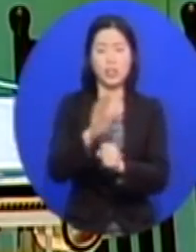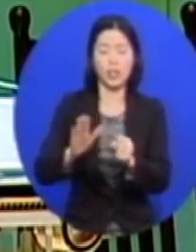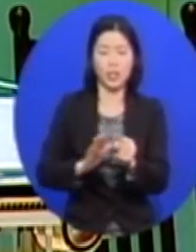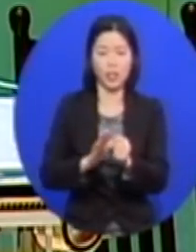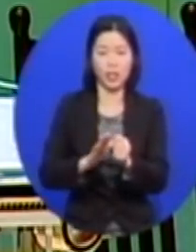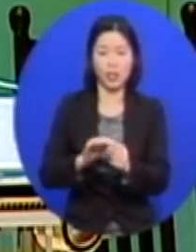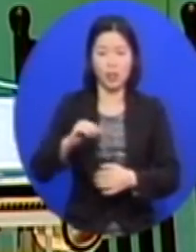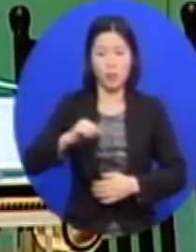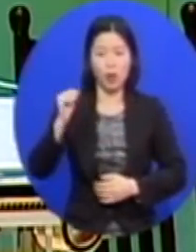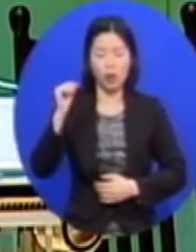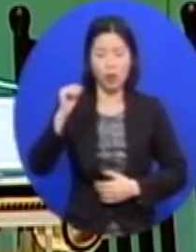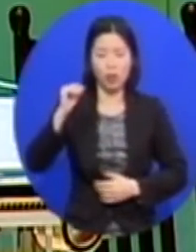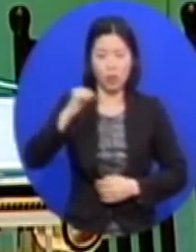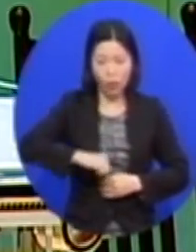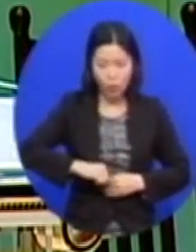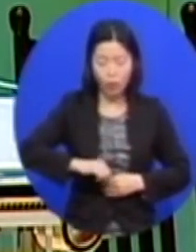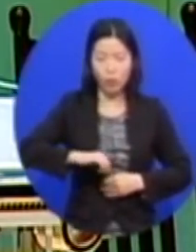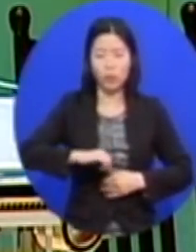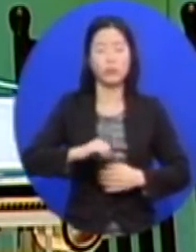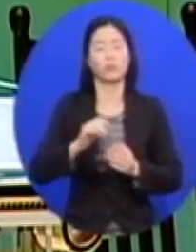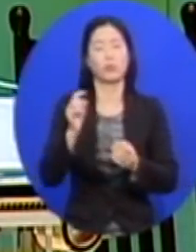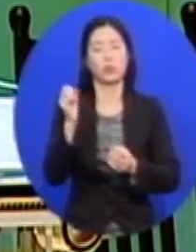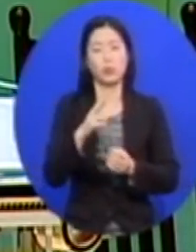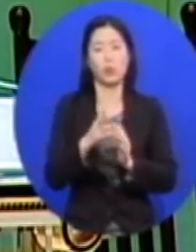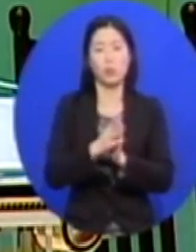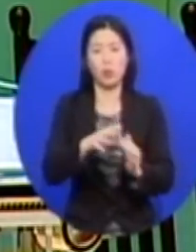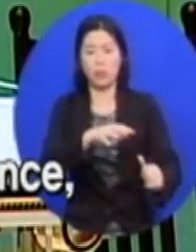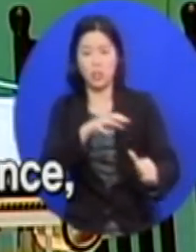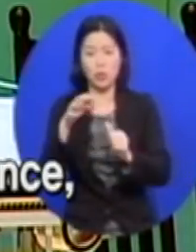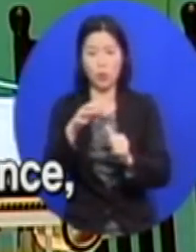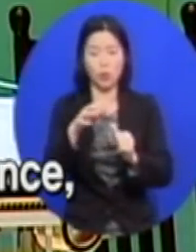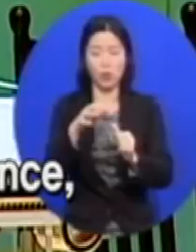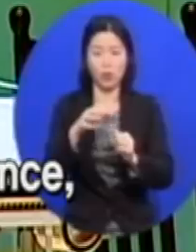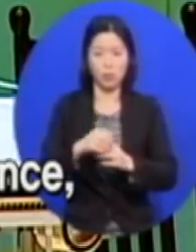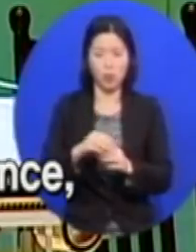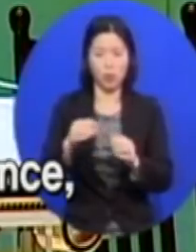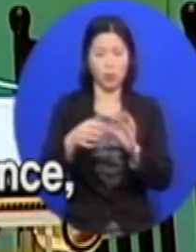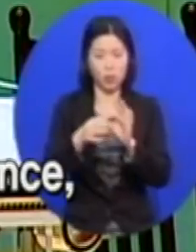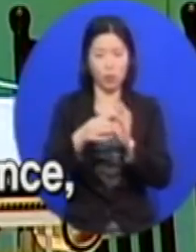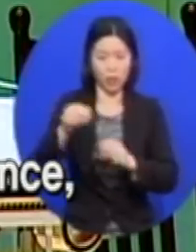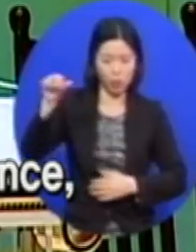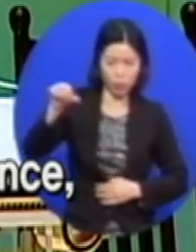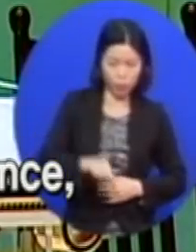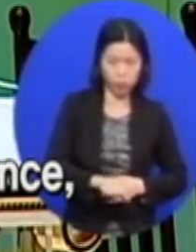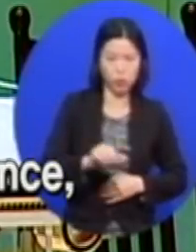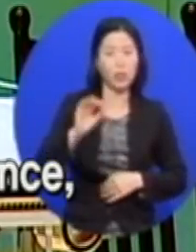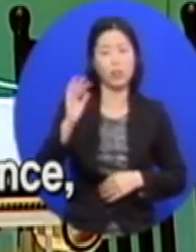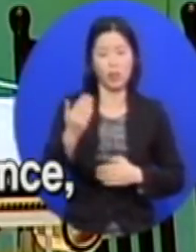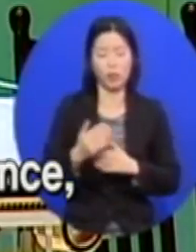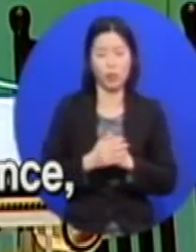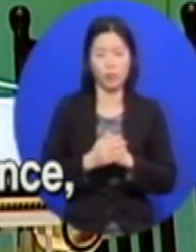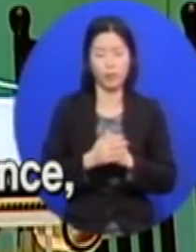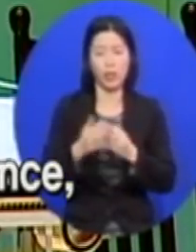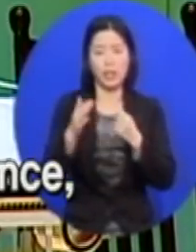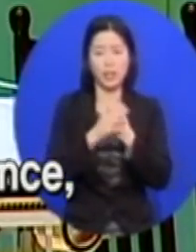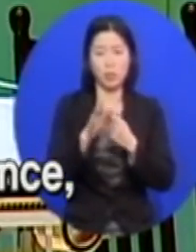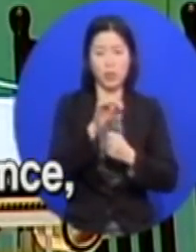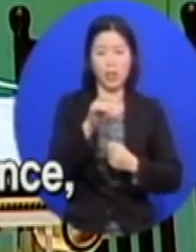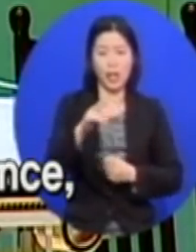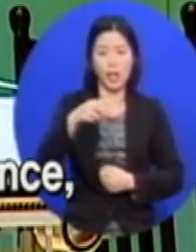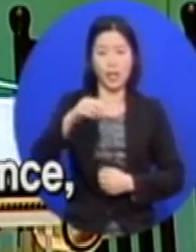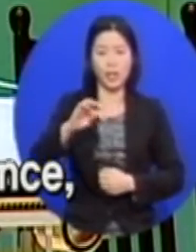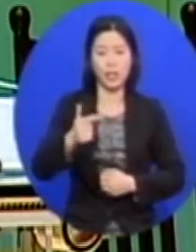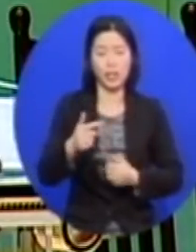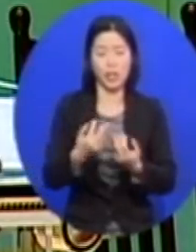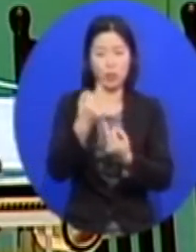불순종 그리고 이용하는 관계로 다 타락하게 됩니다 그래서 에덴동산의 축복을